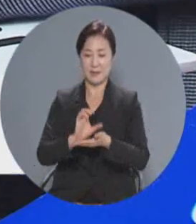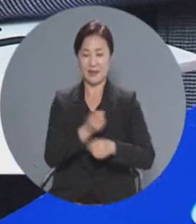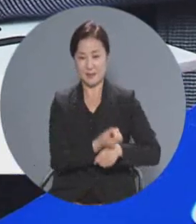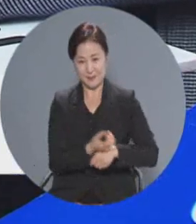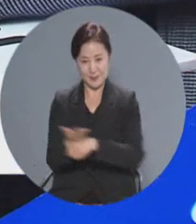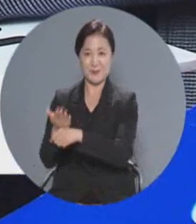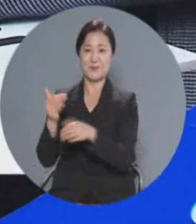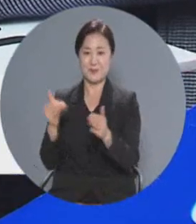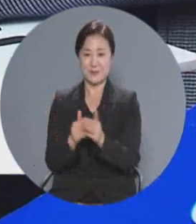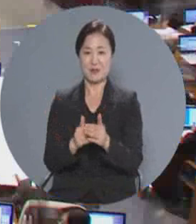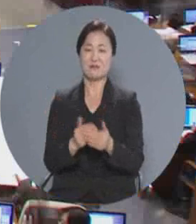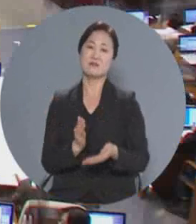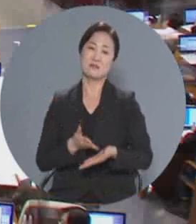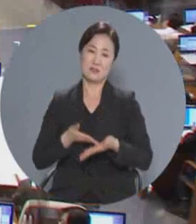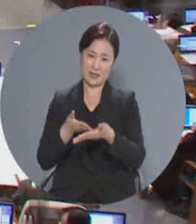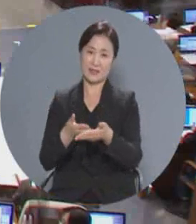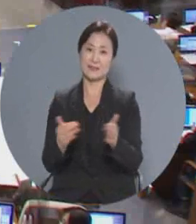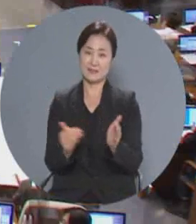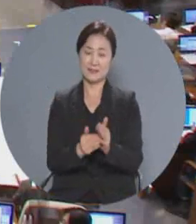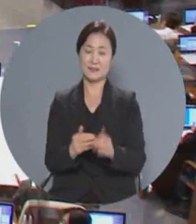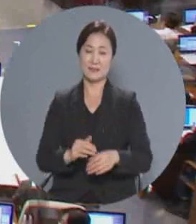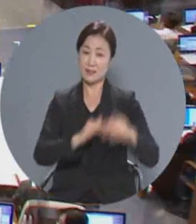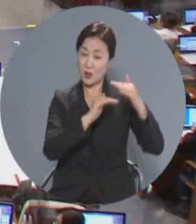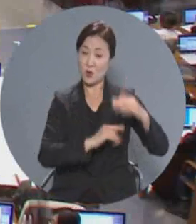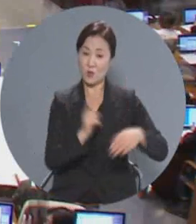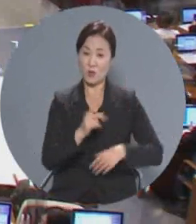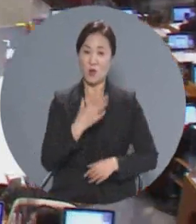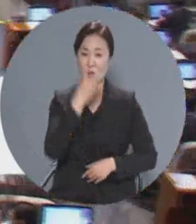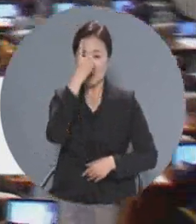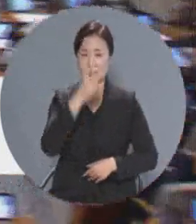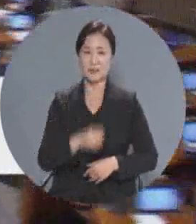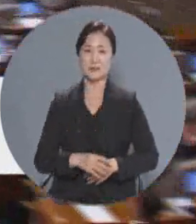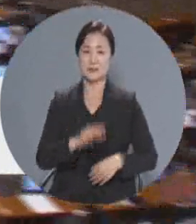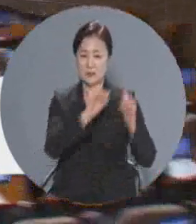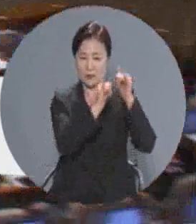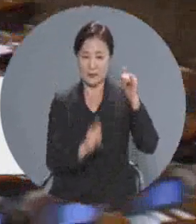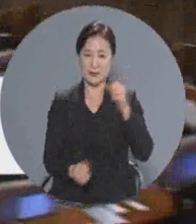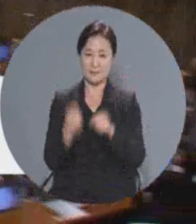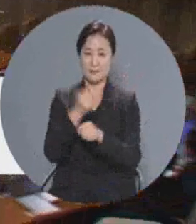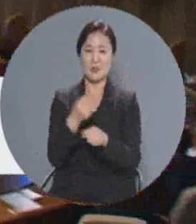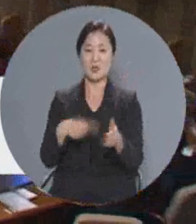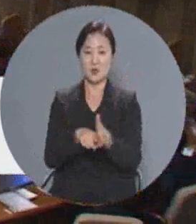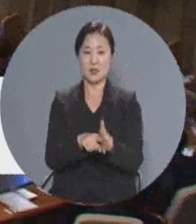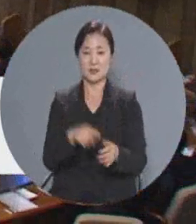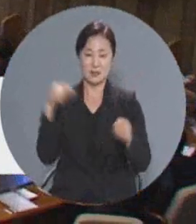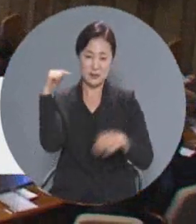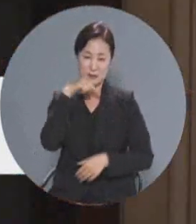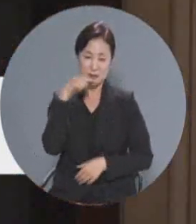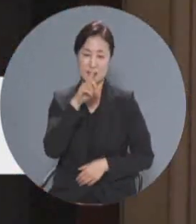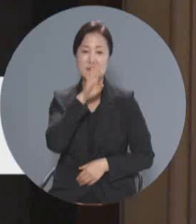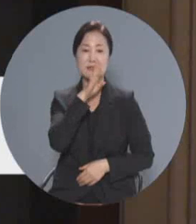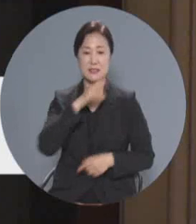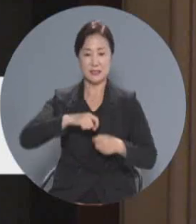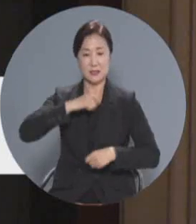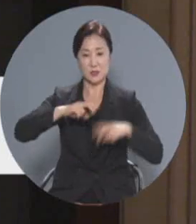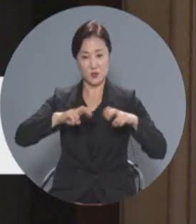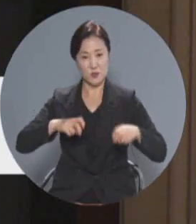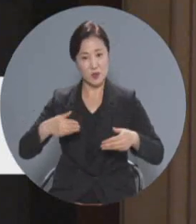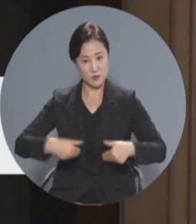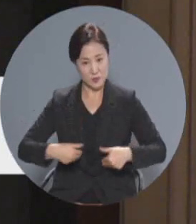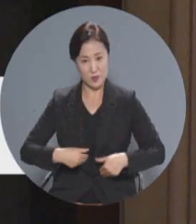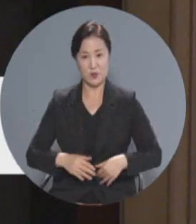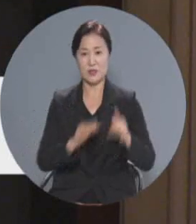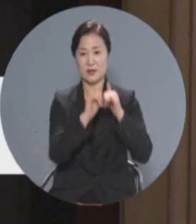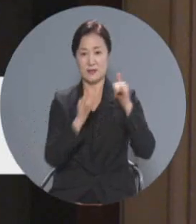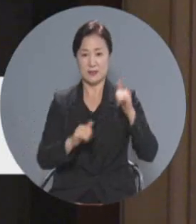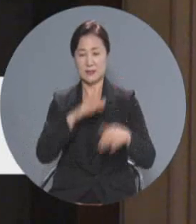전달하면서 이같이 제안하고 여순사건의 역사를 바로 세우기 위해서는 철저한 진실규명이 급선무라며 역사적